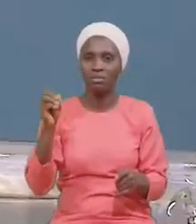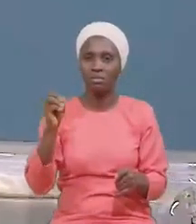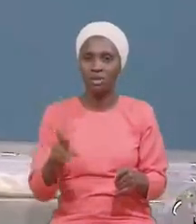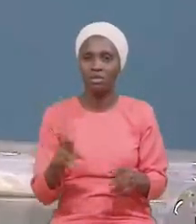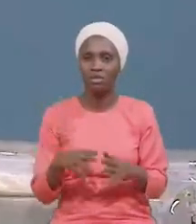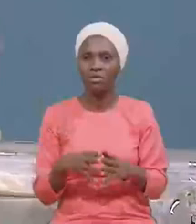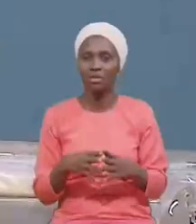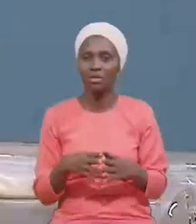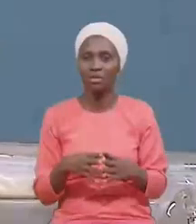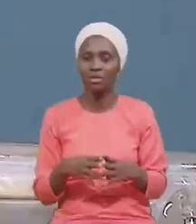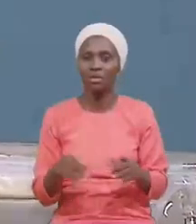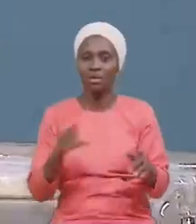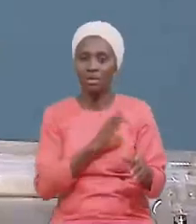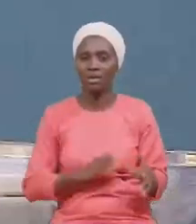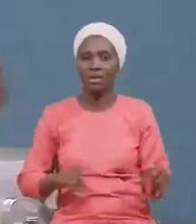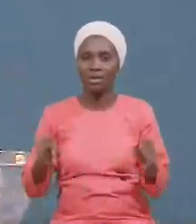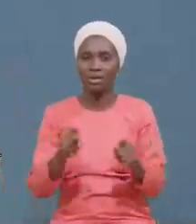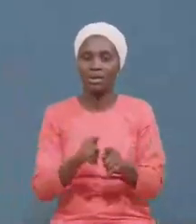Christ en tant qu'avocat.